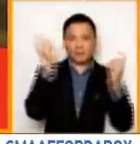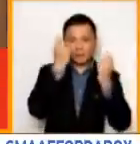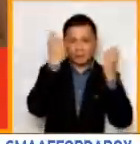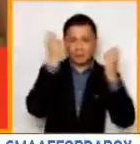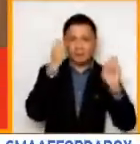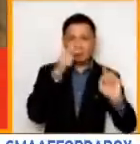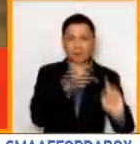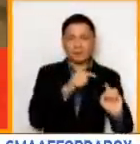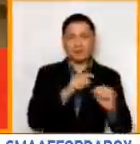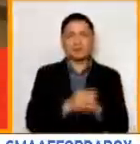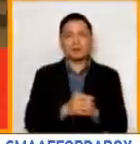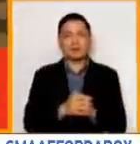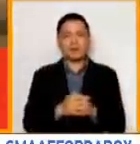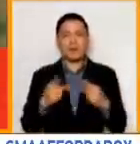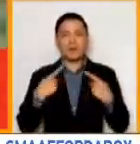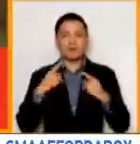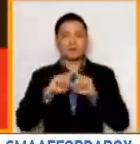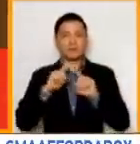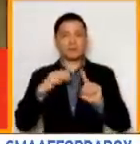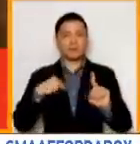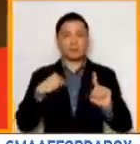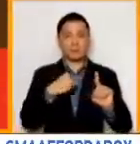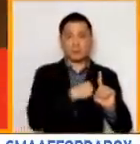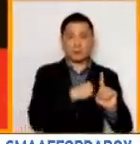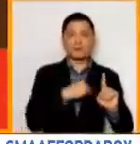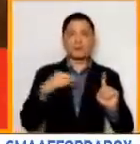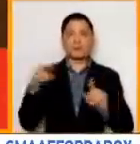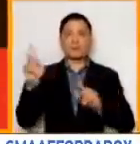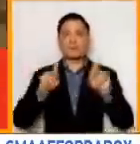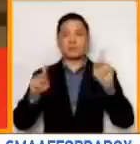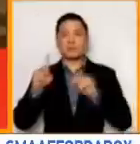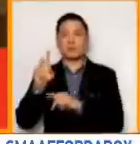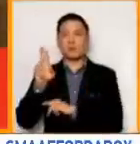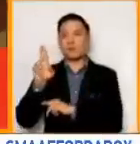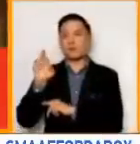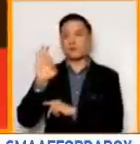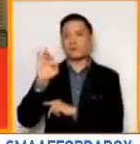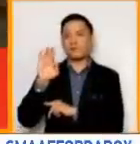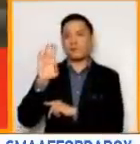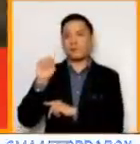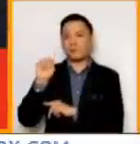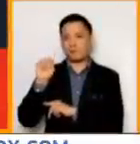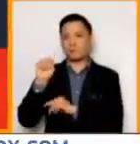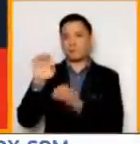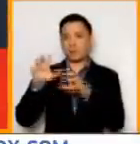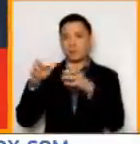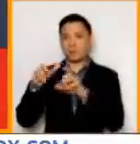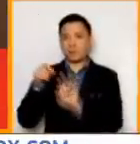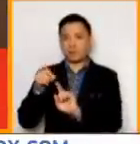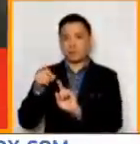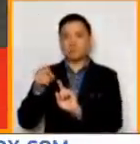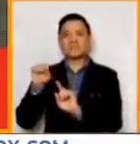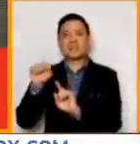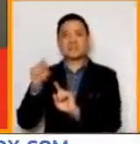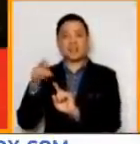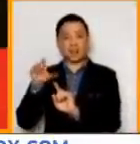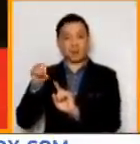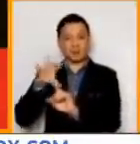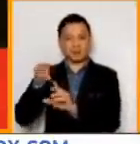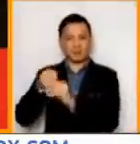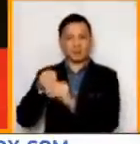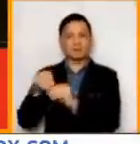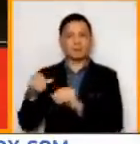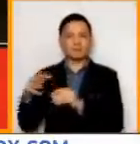din sa mga miyembro ng People's Reform Party na partidong itinatag ni Santiago ang dumalo sa pagtitipon pero hindi